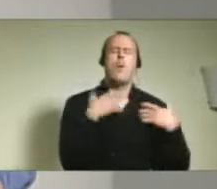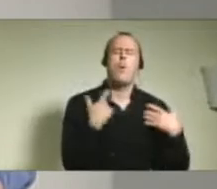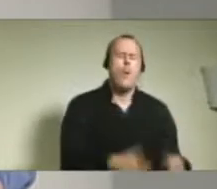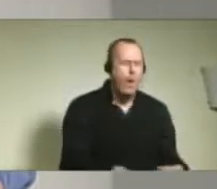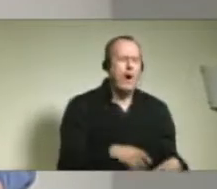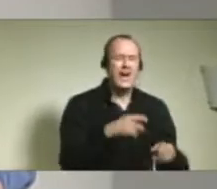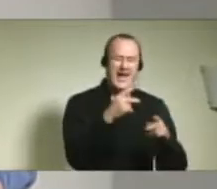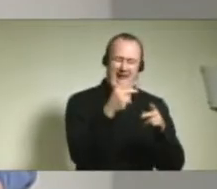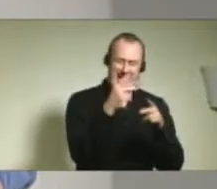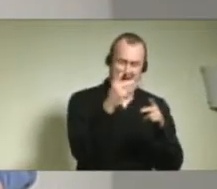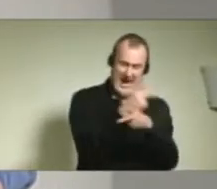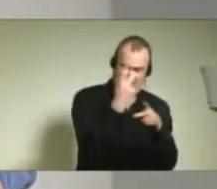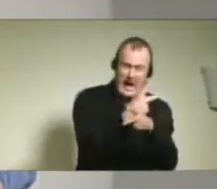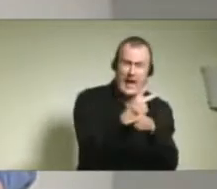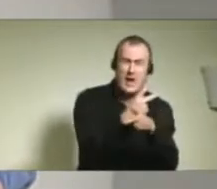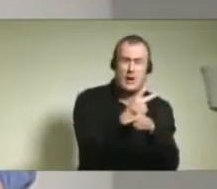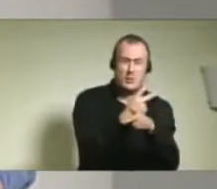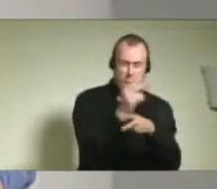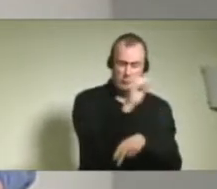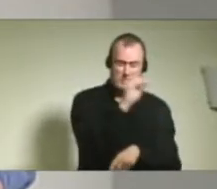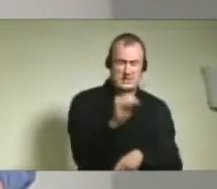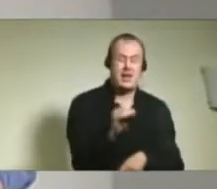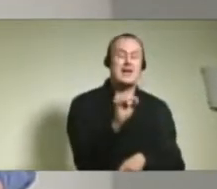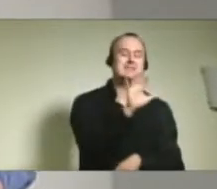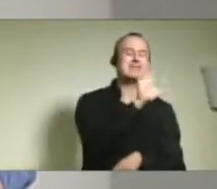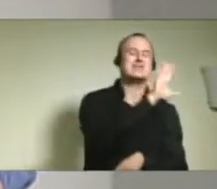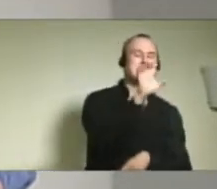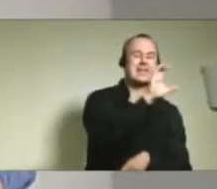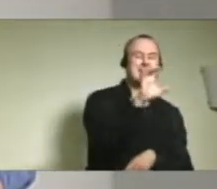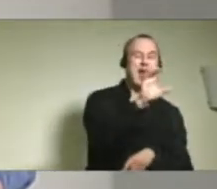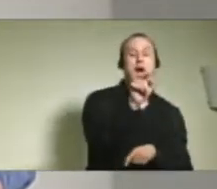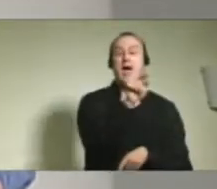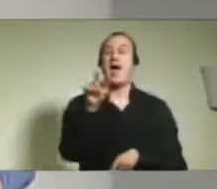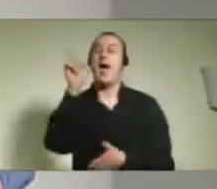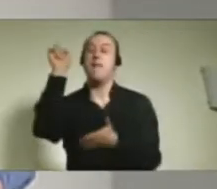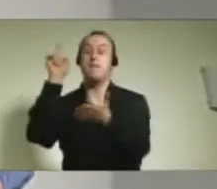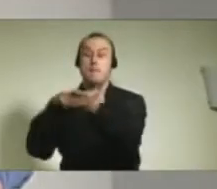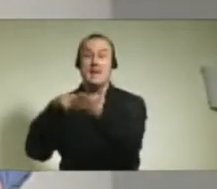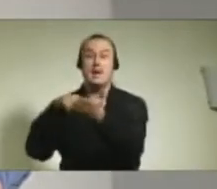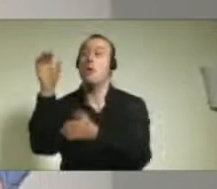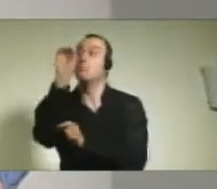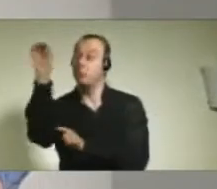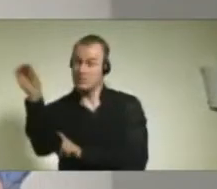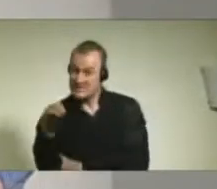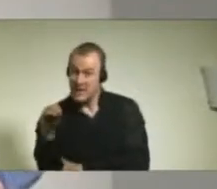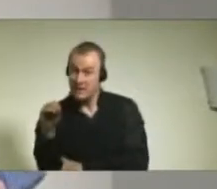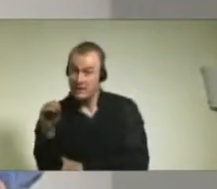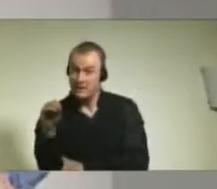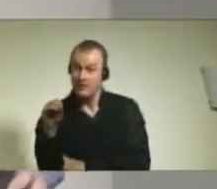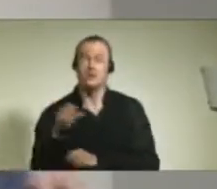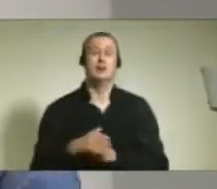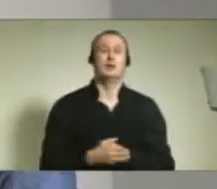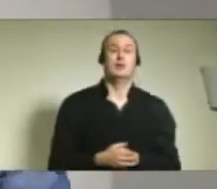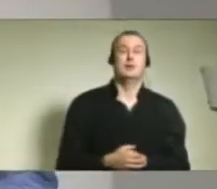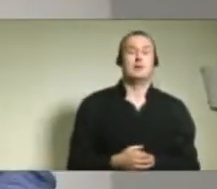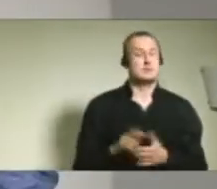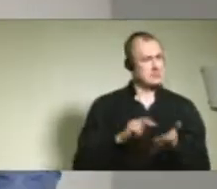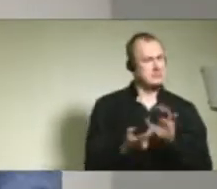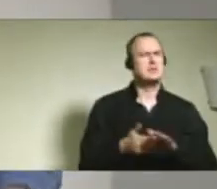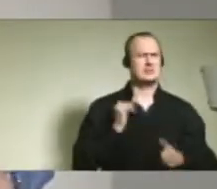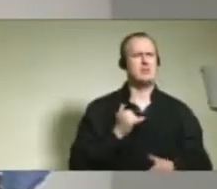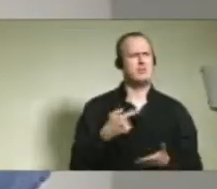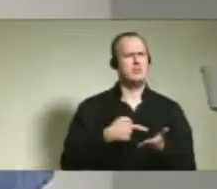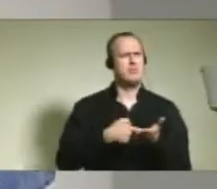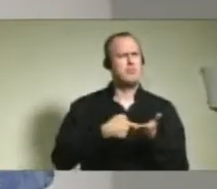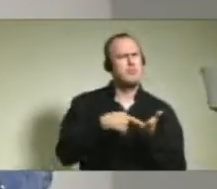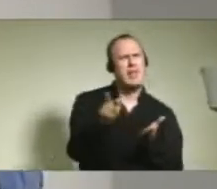de 500 à 1000 %. Mais quand tu dois payer tes factures, on est toujours en train de jongler quand